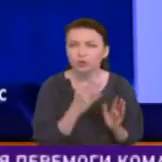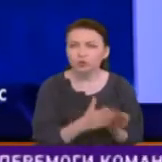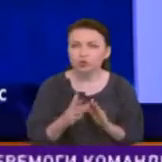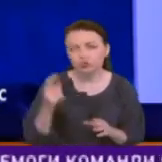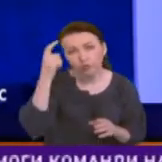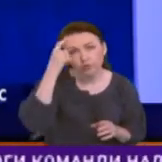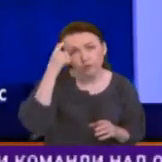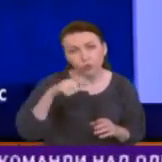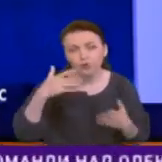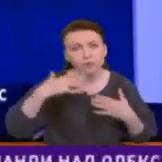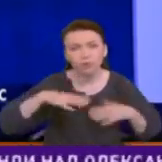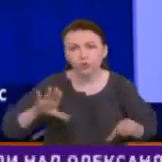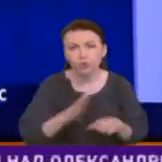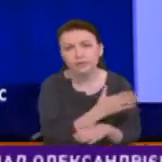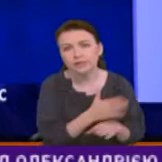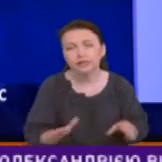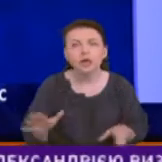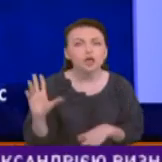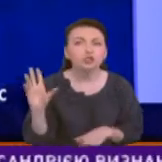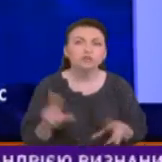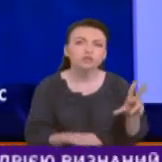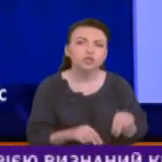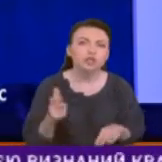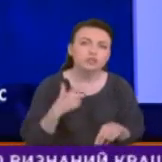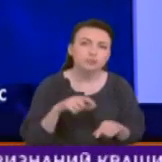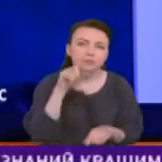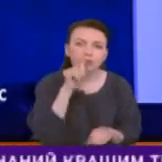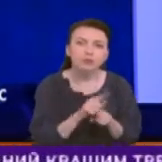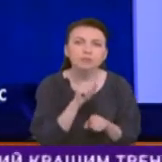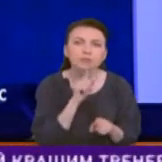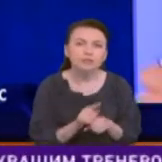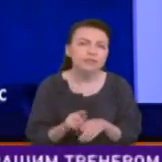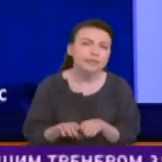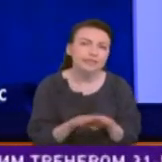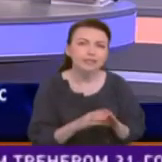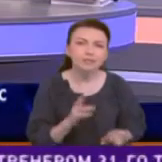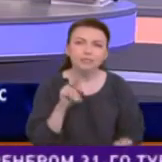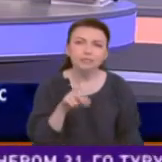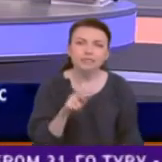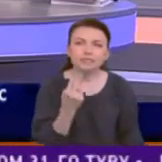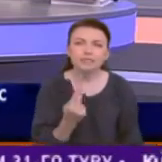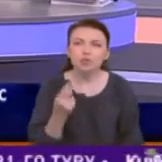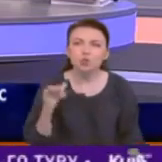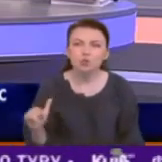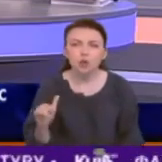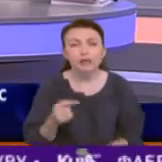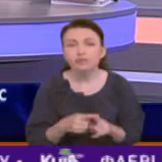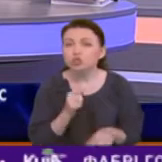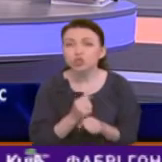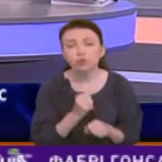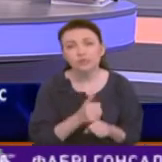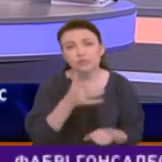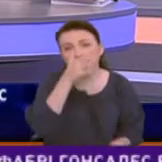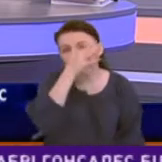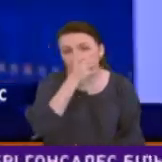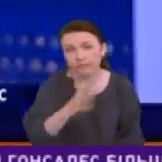людей не було цього розділення, щоб вони всі вважалися братами і сестрами єдиної ПЦУ. Так. Але це ж не робиться за 5 місяців чи,